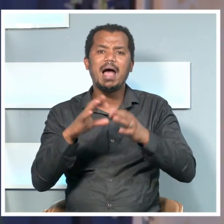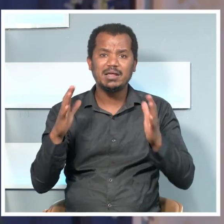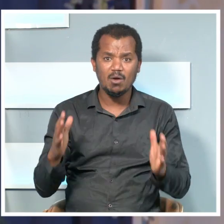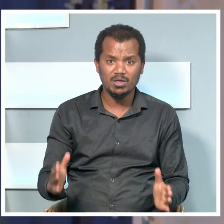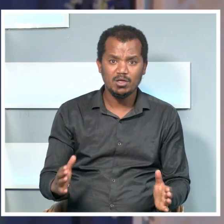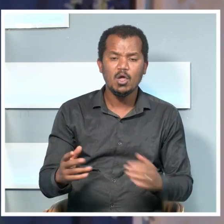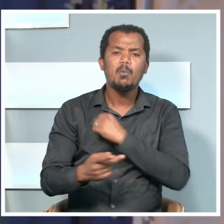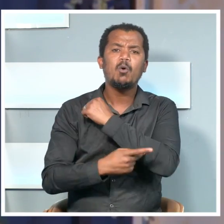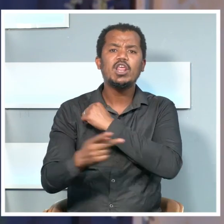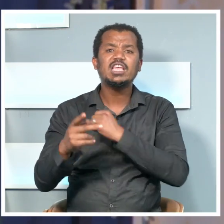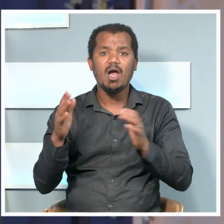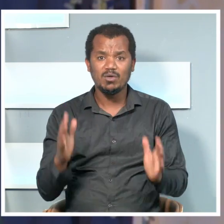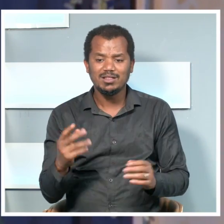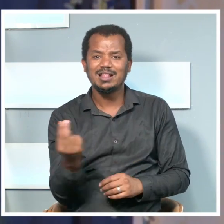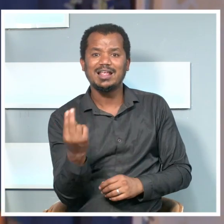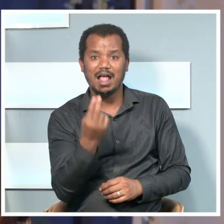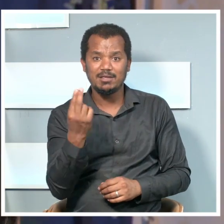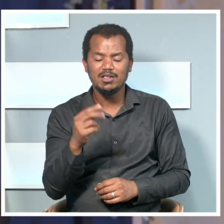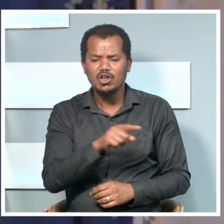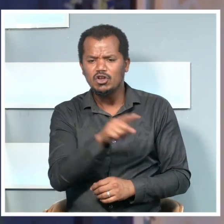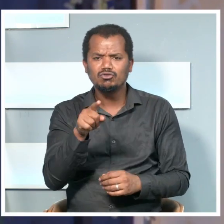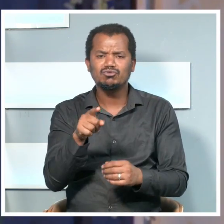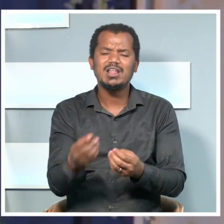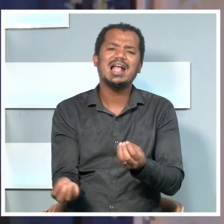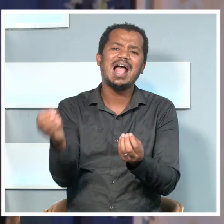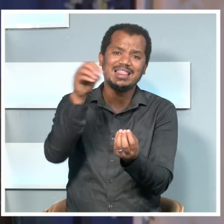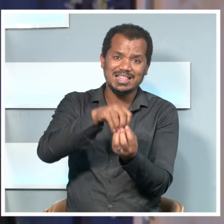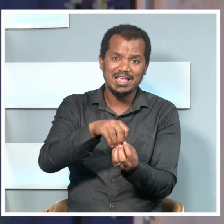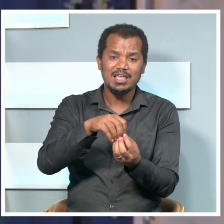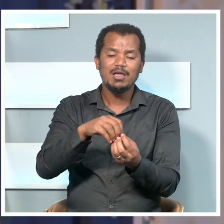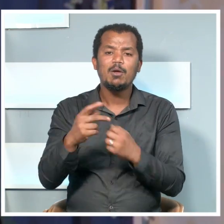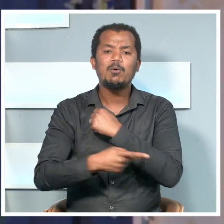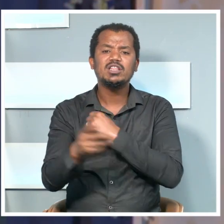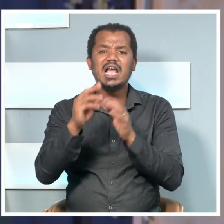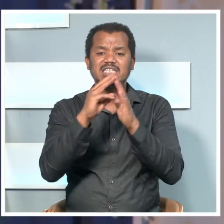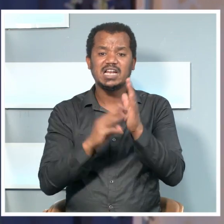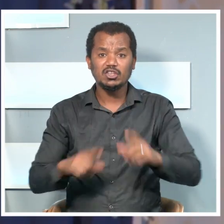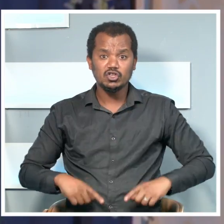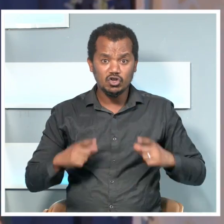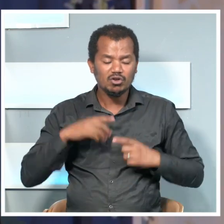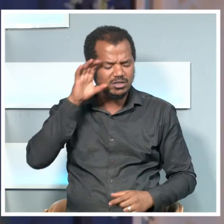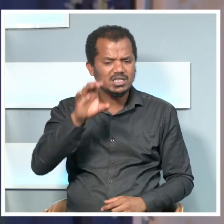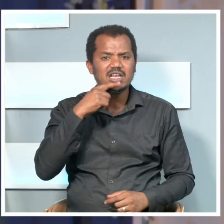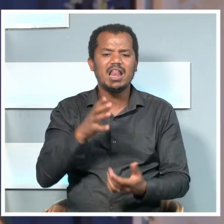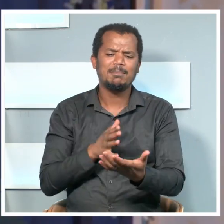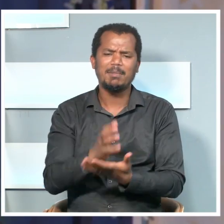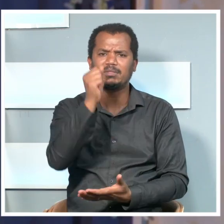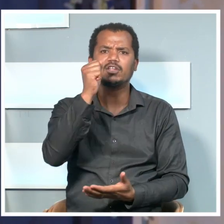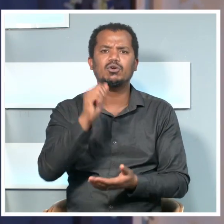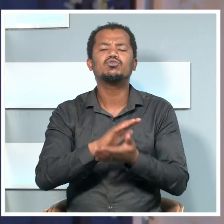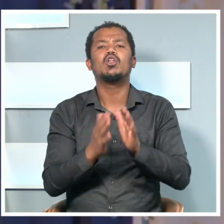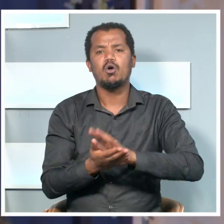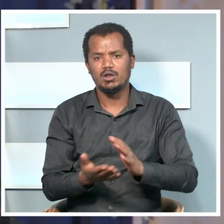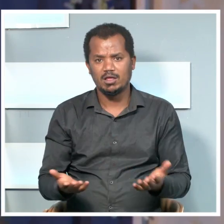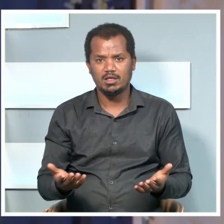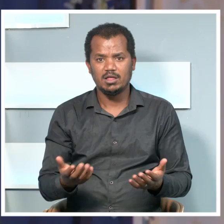ማህበራዊ፣ ፖለቲካዊ ተጠቃሚነት እነርሱን ያካተተ የፖለቲካ ስርዓት እንዲኖር ግድ ይላል። መብታቸው ስለሆነ